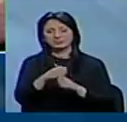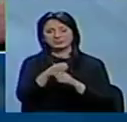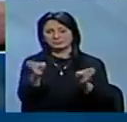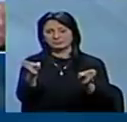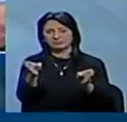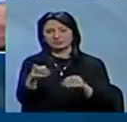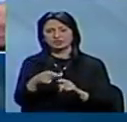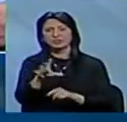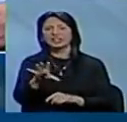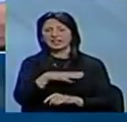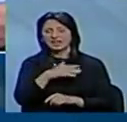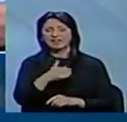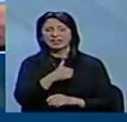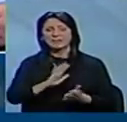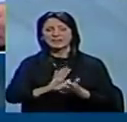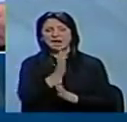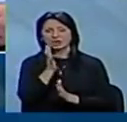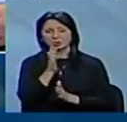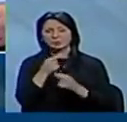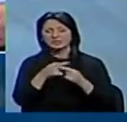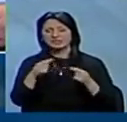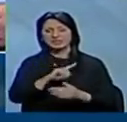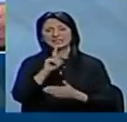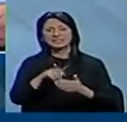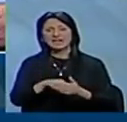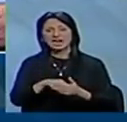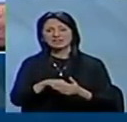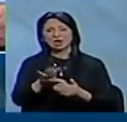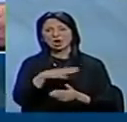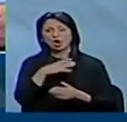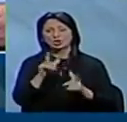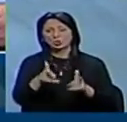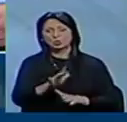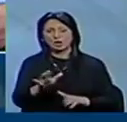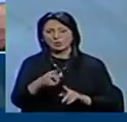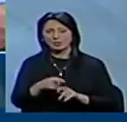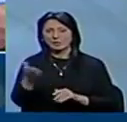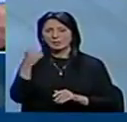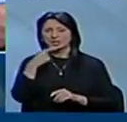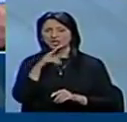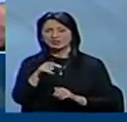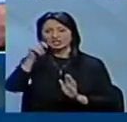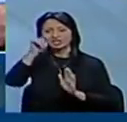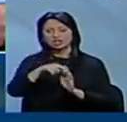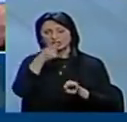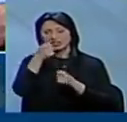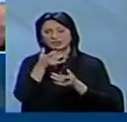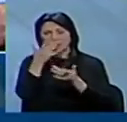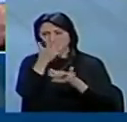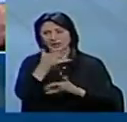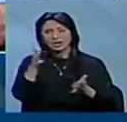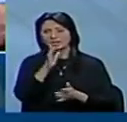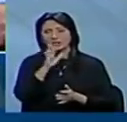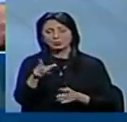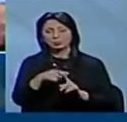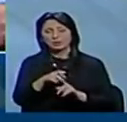გაიყო. მაშინ თქვით, რომ იყავით იმედგაცრუებული და სხვადასხვა საკითხზე გქონდა თუთახმობა, თუმცა მაშინვე თქვით, რომ შიდა დეტალებს არ გასაჯაროვდით,